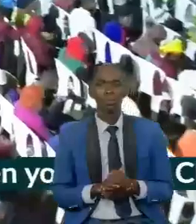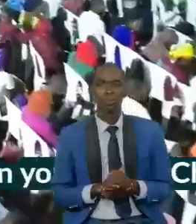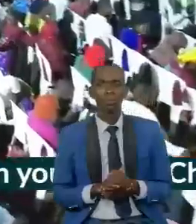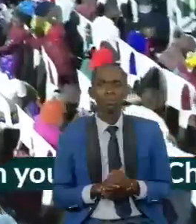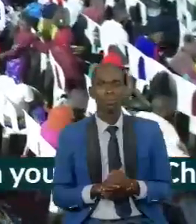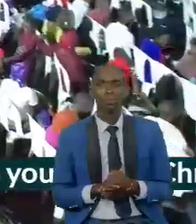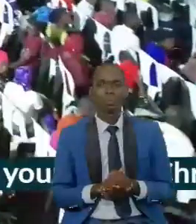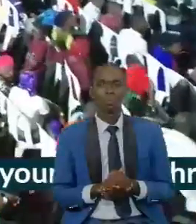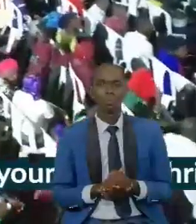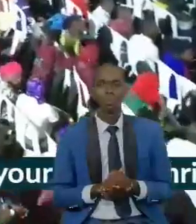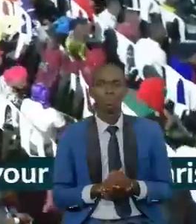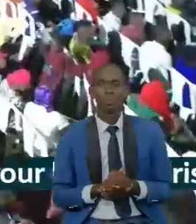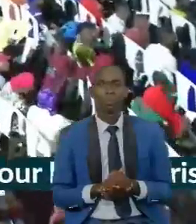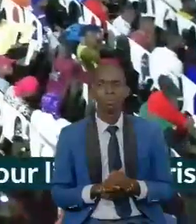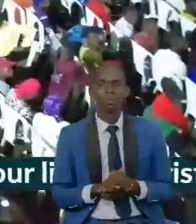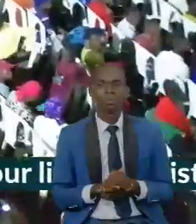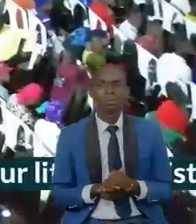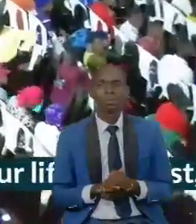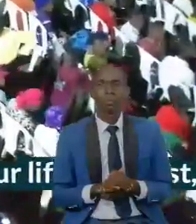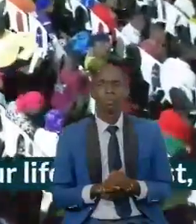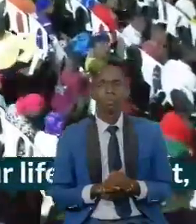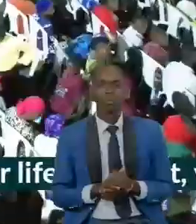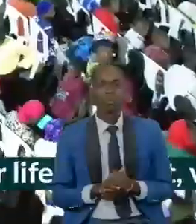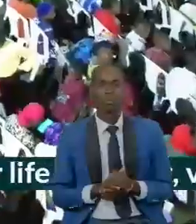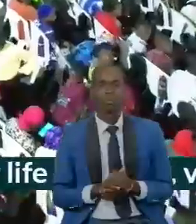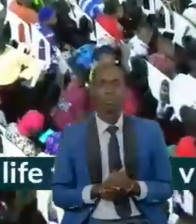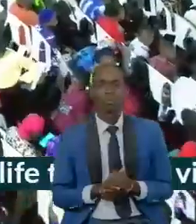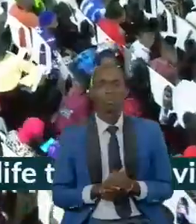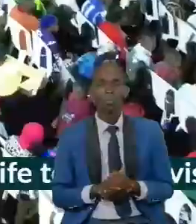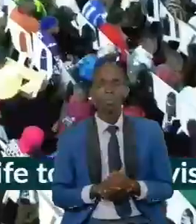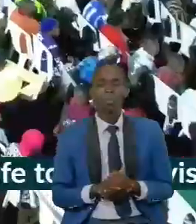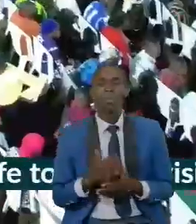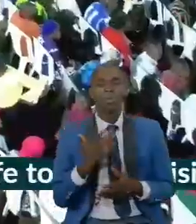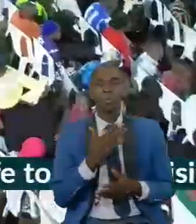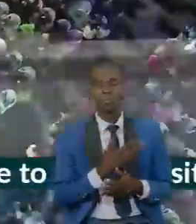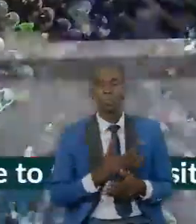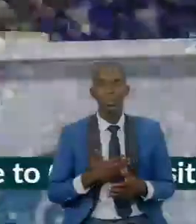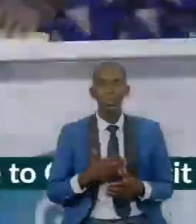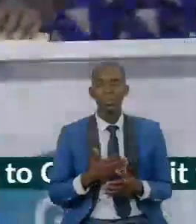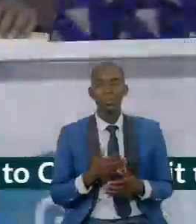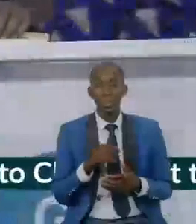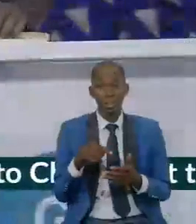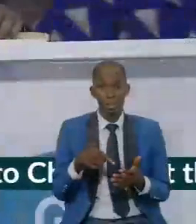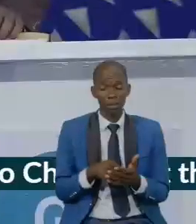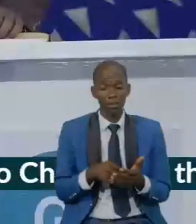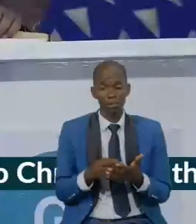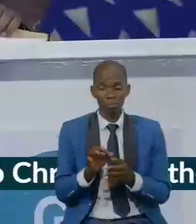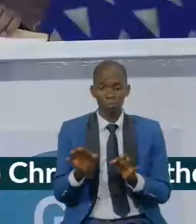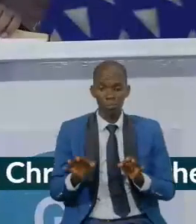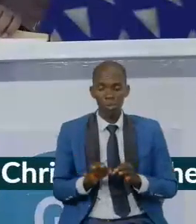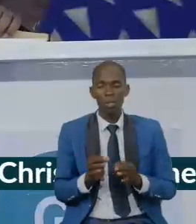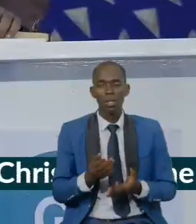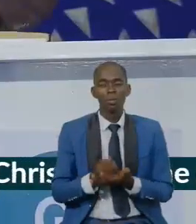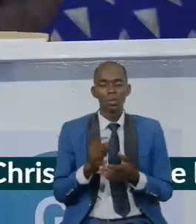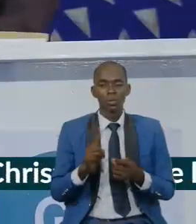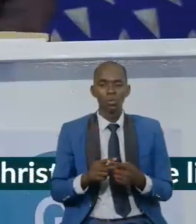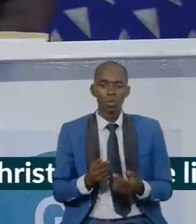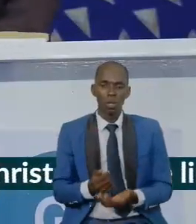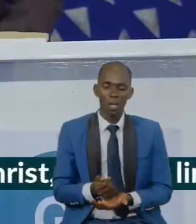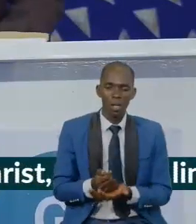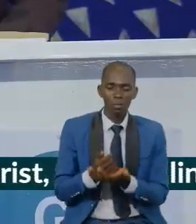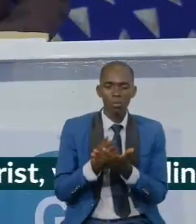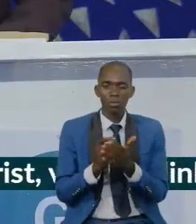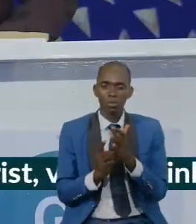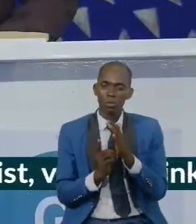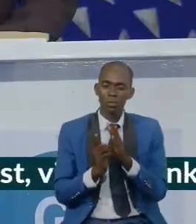maturité dans le royaume de Dieu. This gives us the possibility to follow up into maturity in the kingdom of